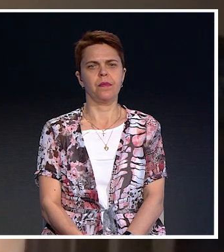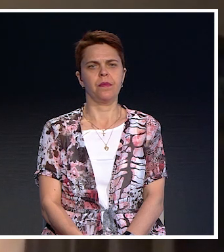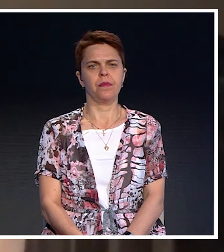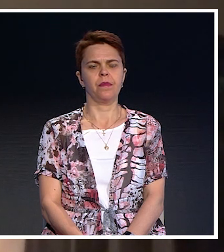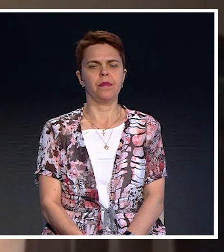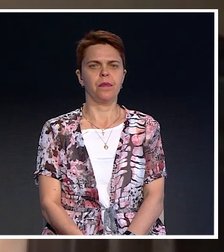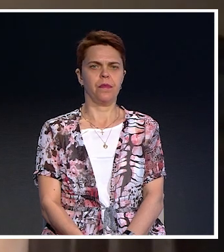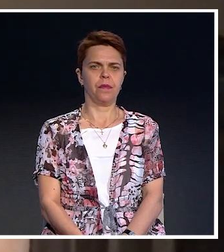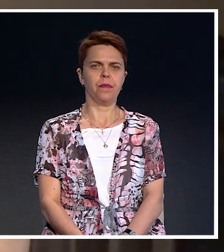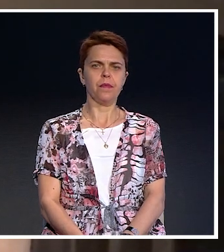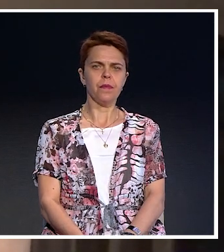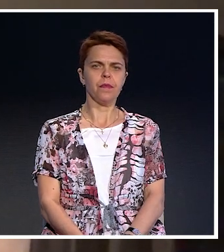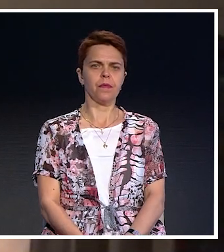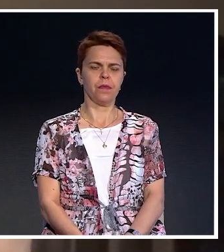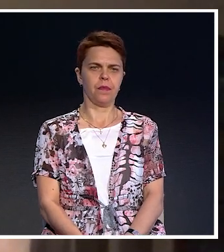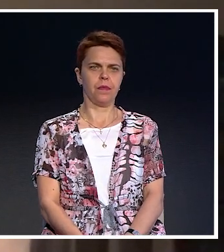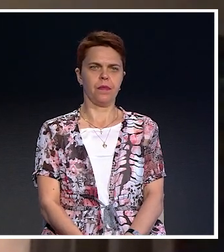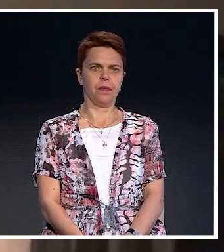величезне зростання